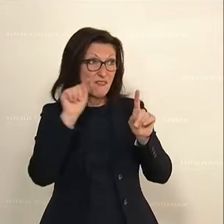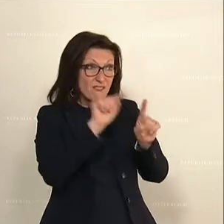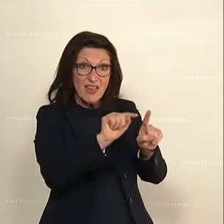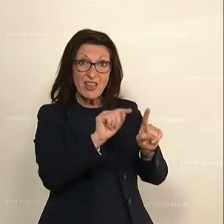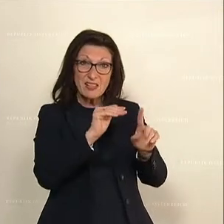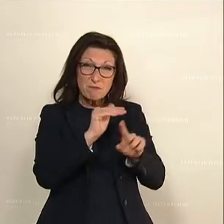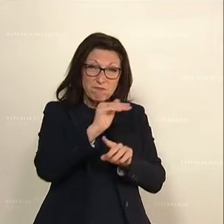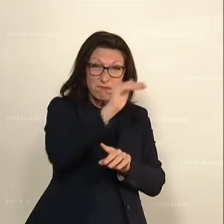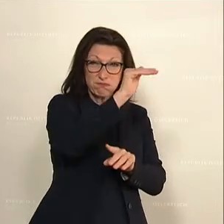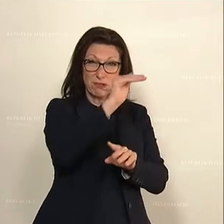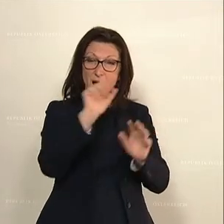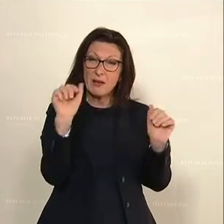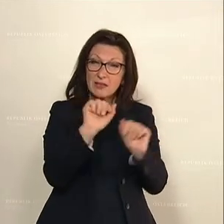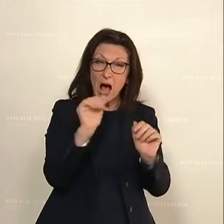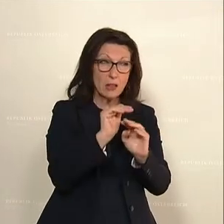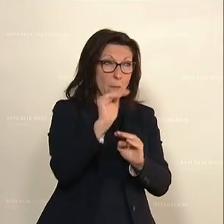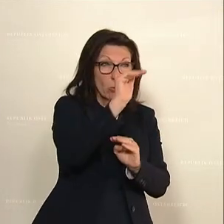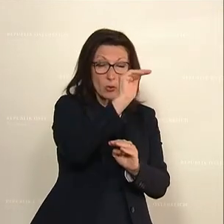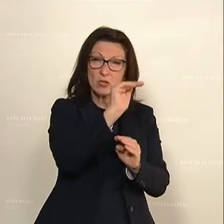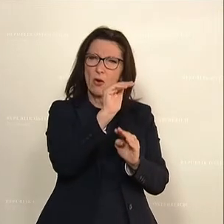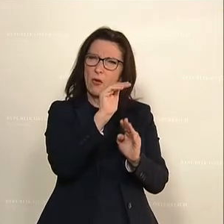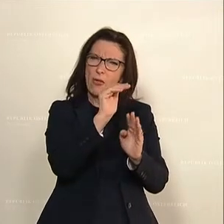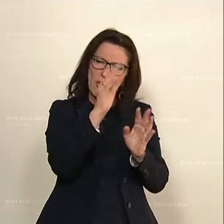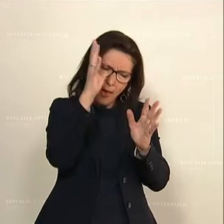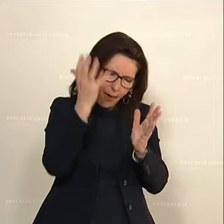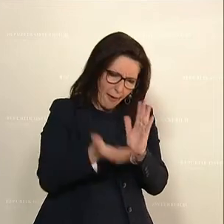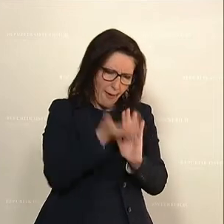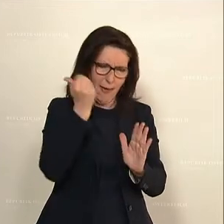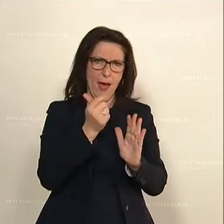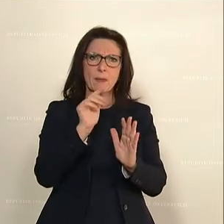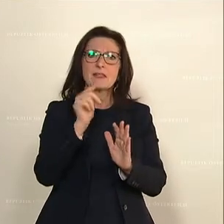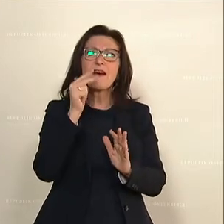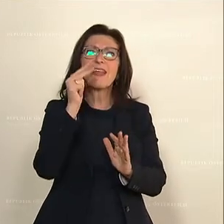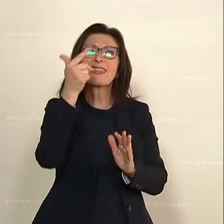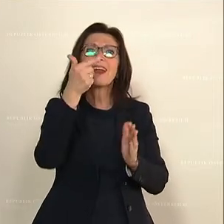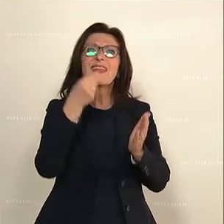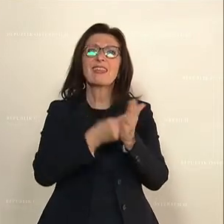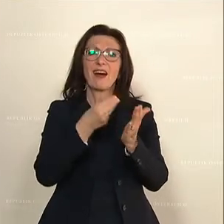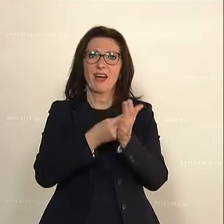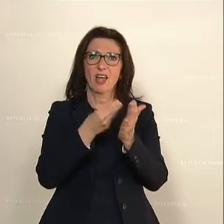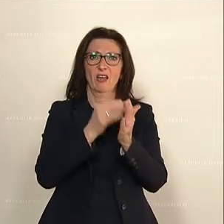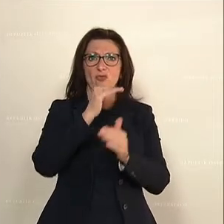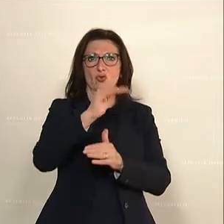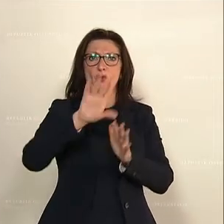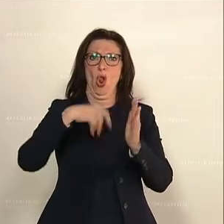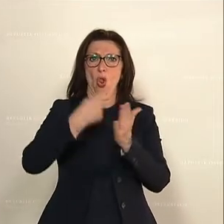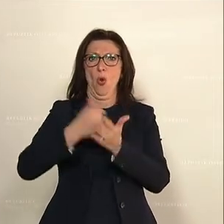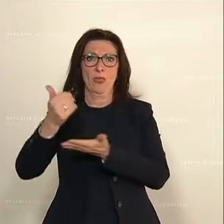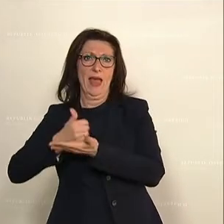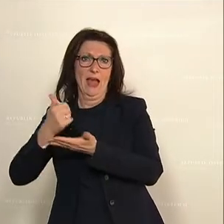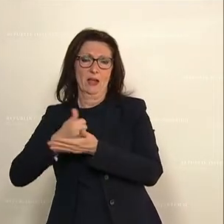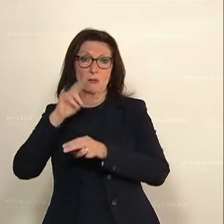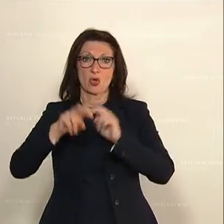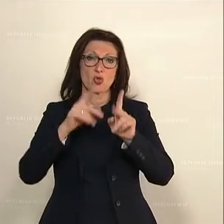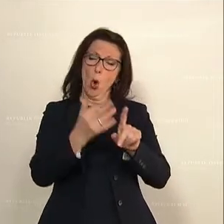Progression und ein Vorziehen der Senkung der zweiten und dritten Tarifstufe in der Lohn- und Einkommensteuer rückwirkend